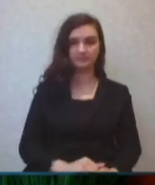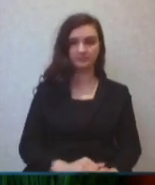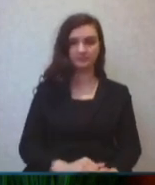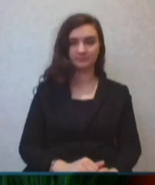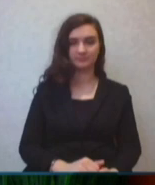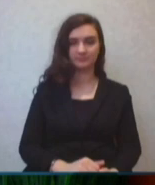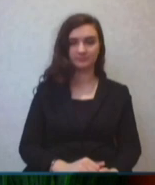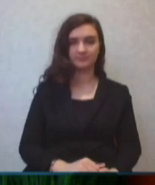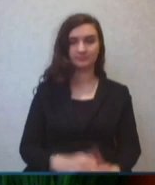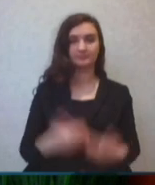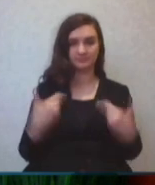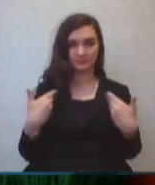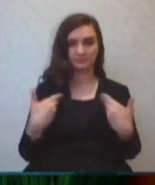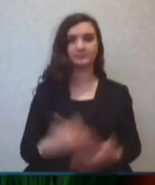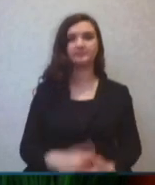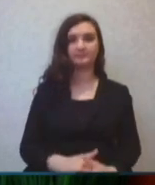გამარჯობათ ქალბატონი. გამარჯობა.